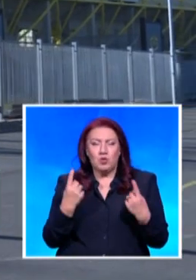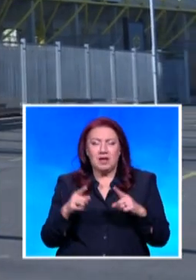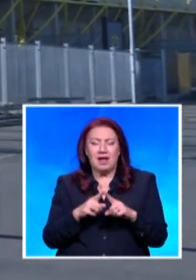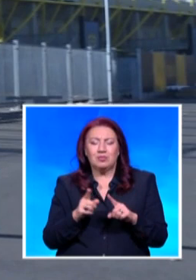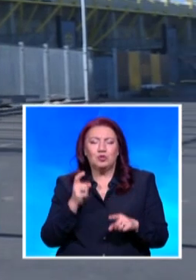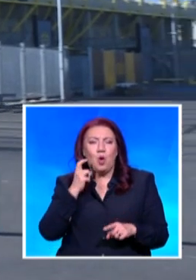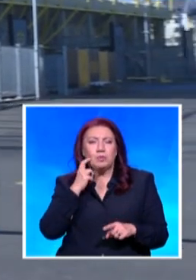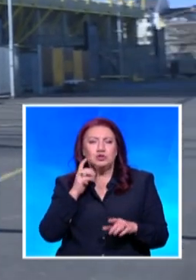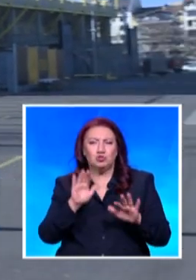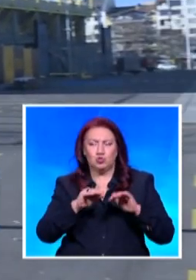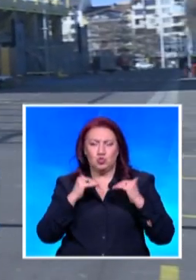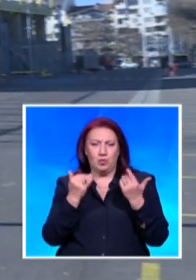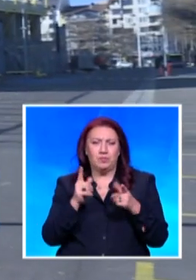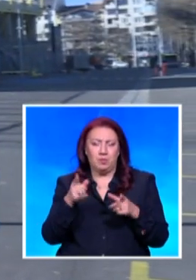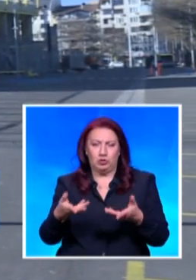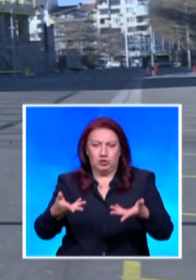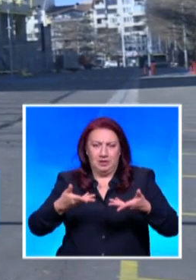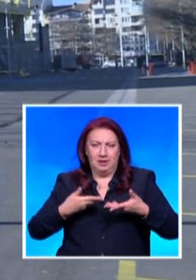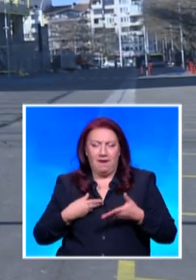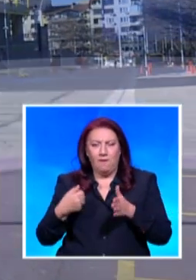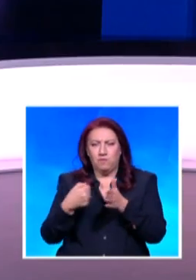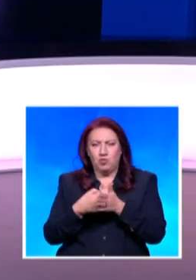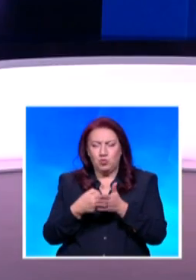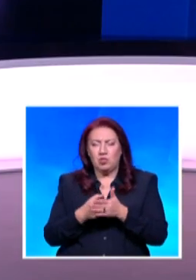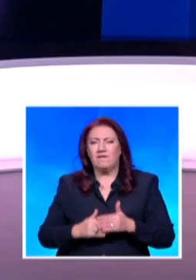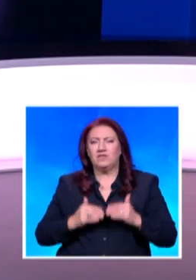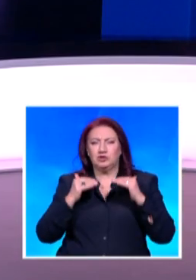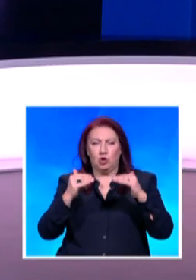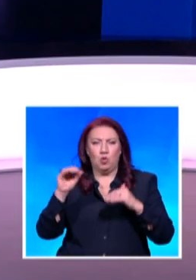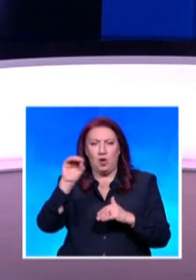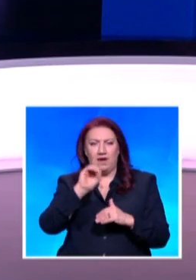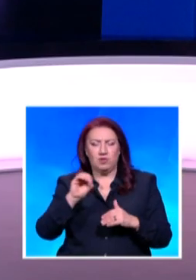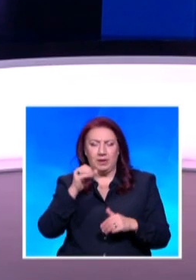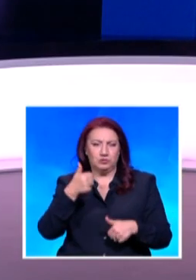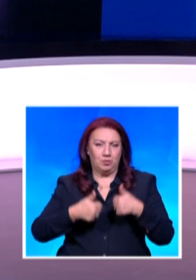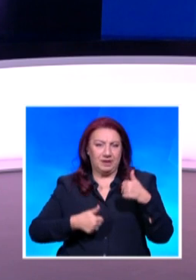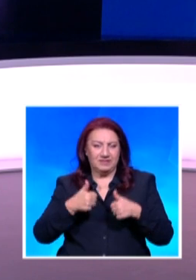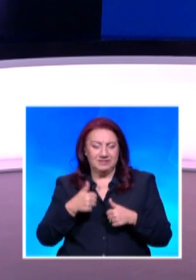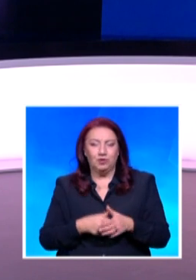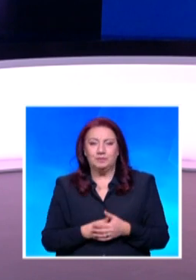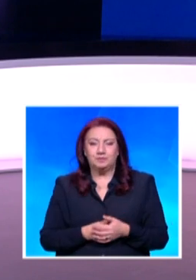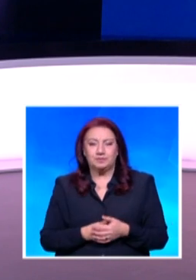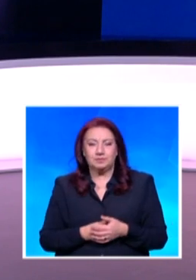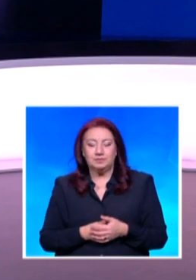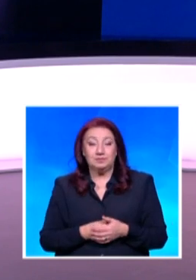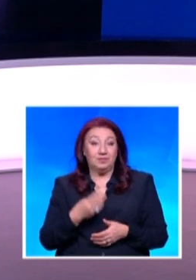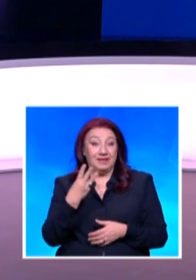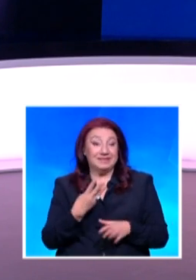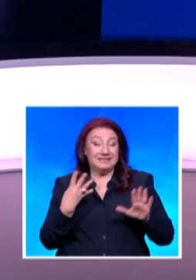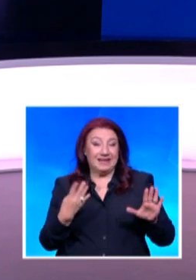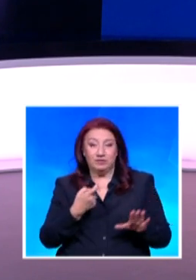приема футболни срещи на високо европейско ниво. На 39 Матей Казийски стигна до впечатляващ